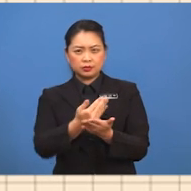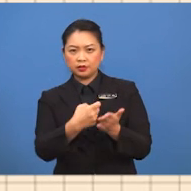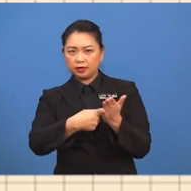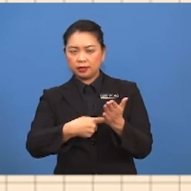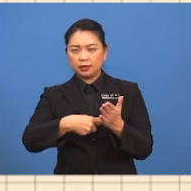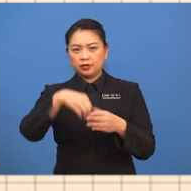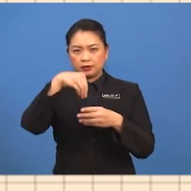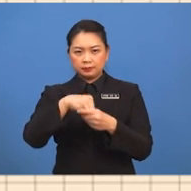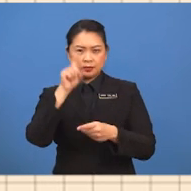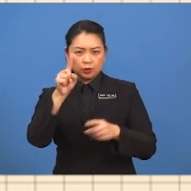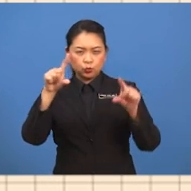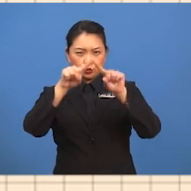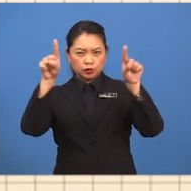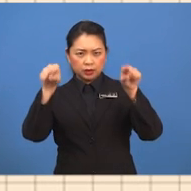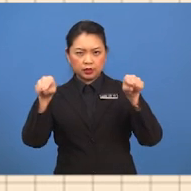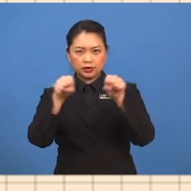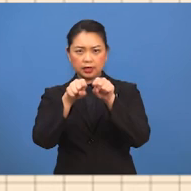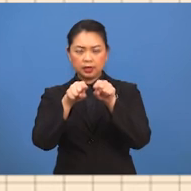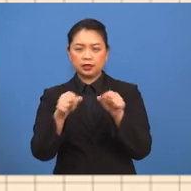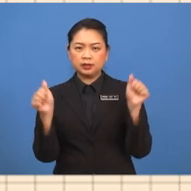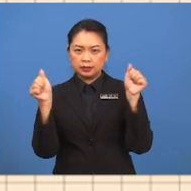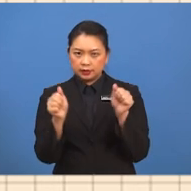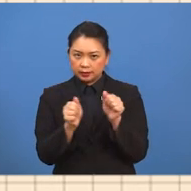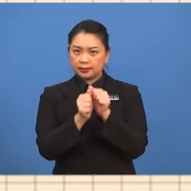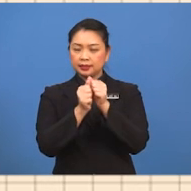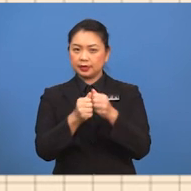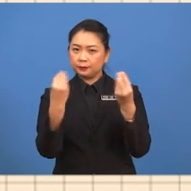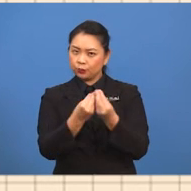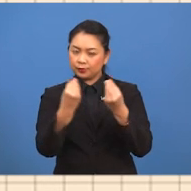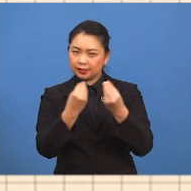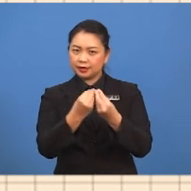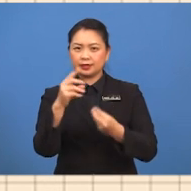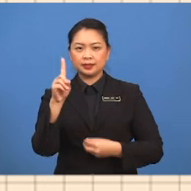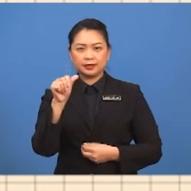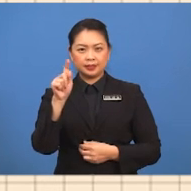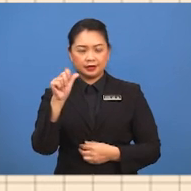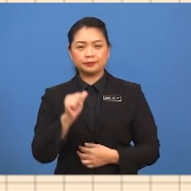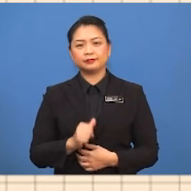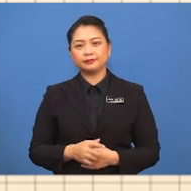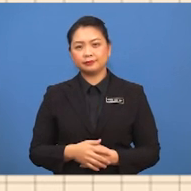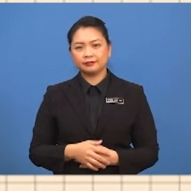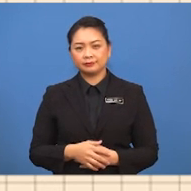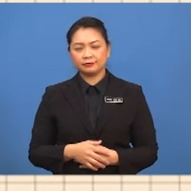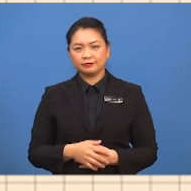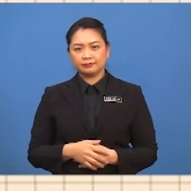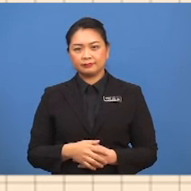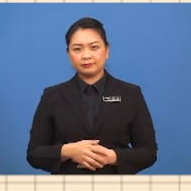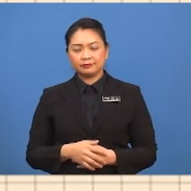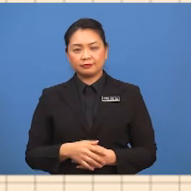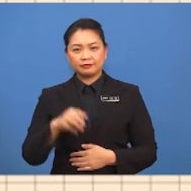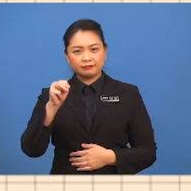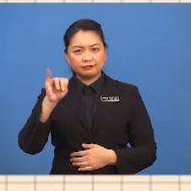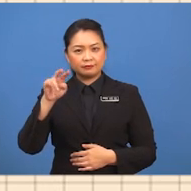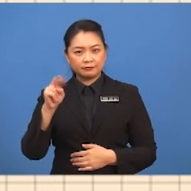keseluruhan nilai dalam suatu set data dengan bilangan data. Mean